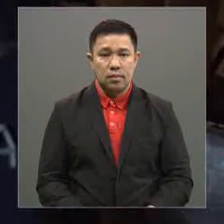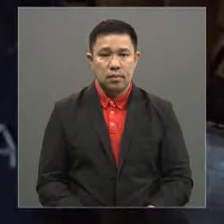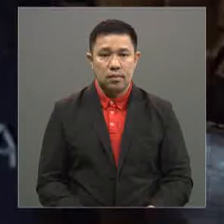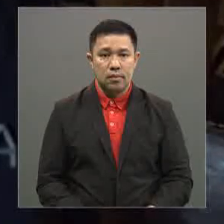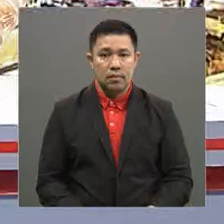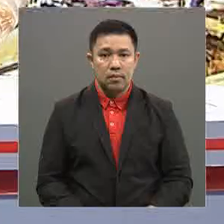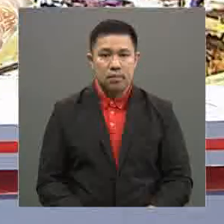ค่ะ